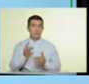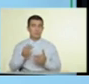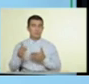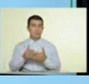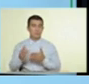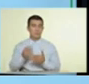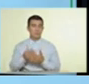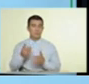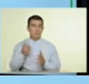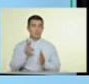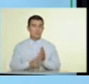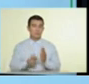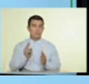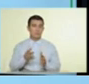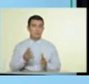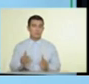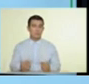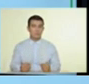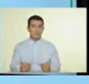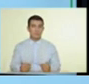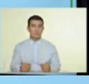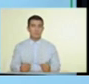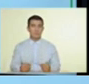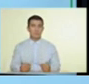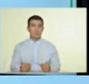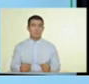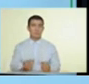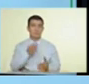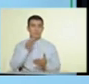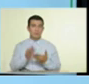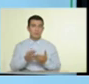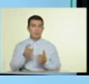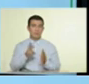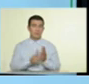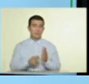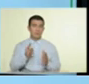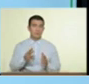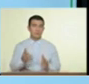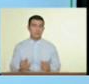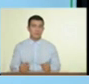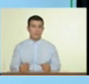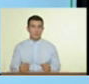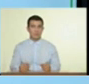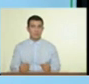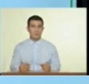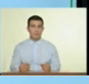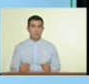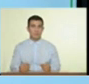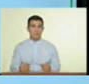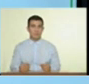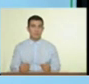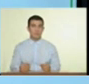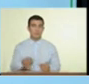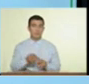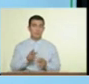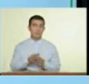masofasi 180 km ekan. Javob 180 km. Mana bu topshiriqni